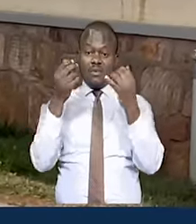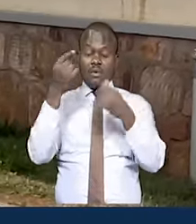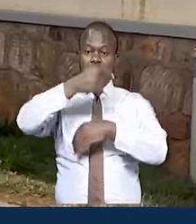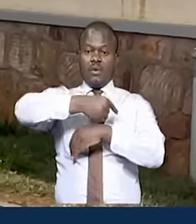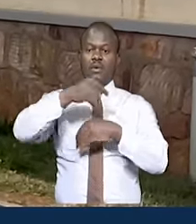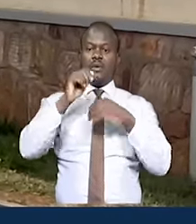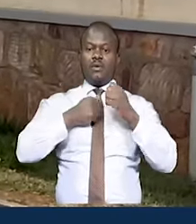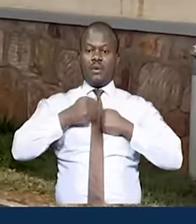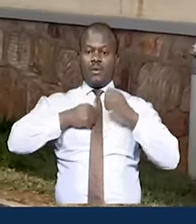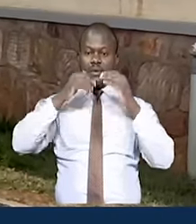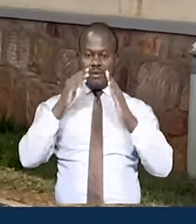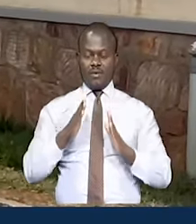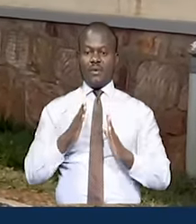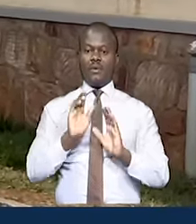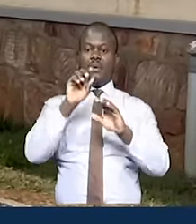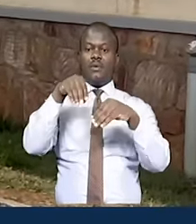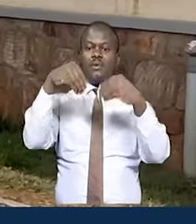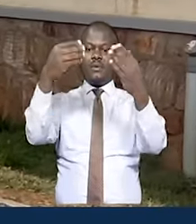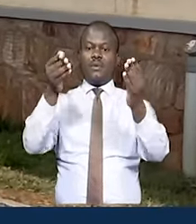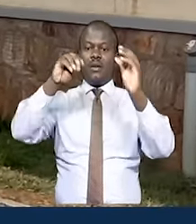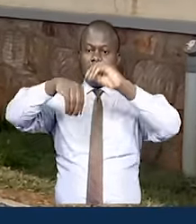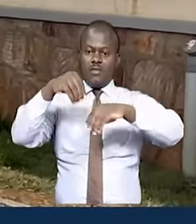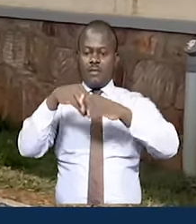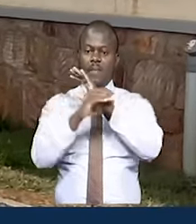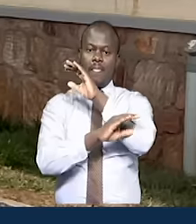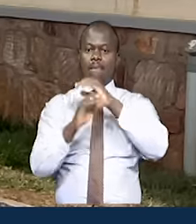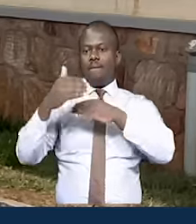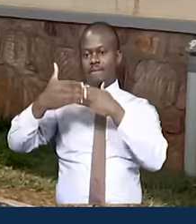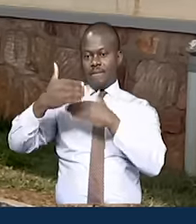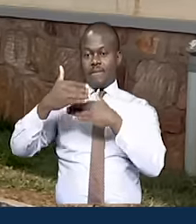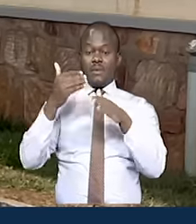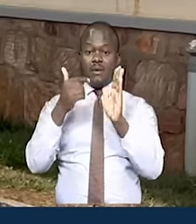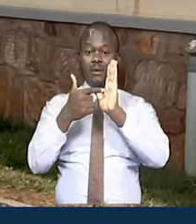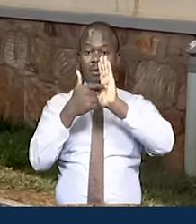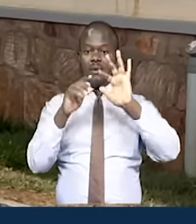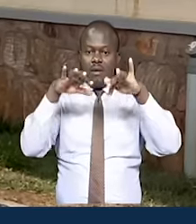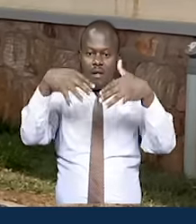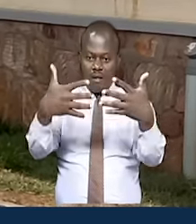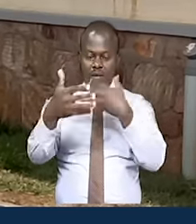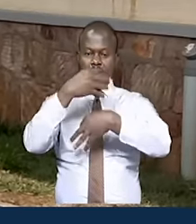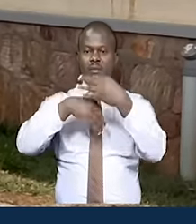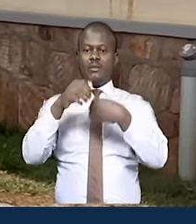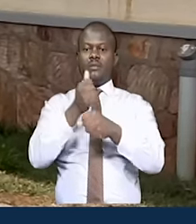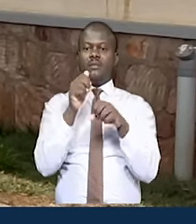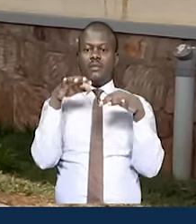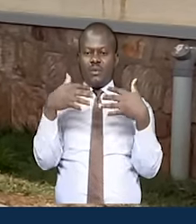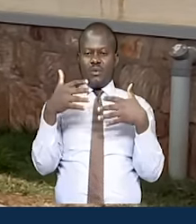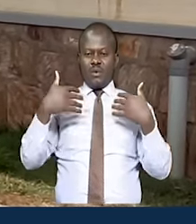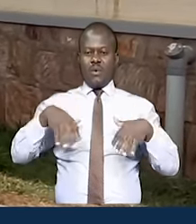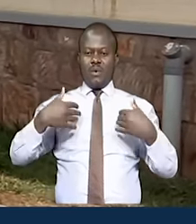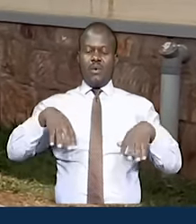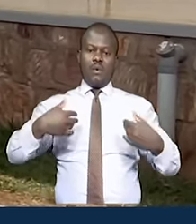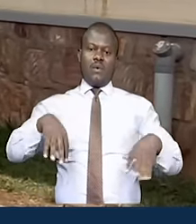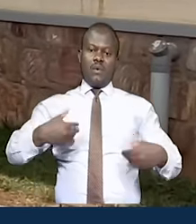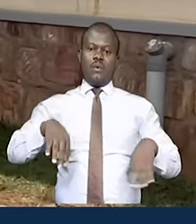munsi ahubwo abanyarwanda bari kujya gutanga umuganda mu bihugu by'abaturanyi babereka uko inganda zikora. Ni ikintu gishimishije